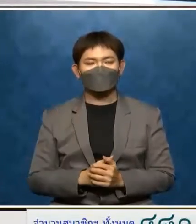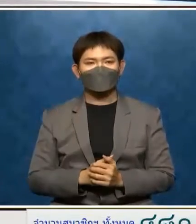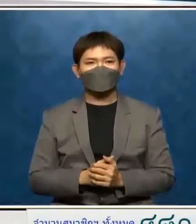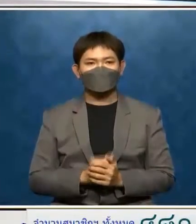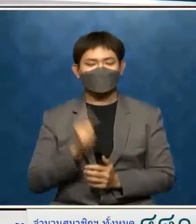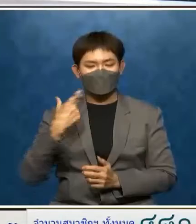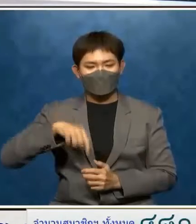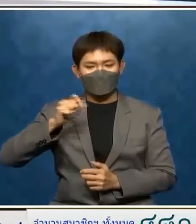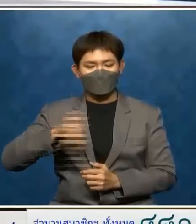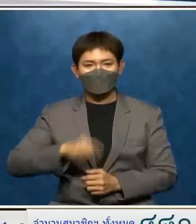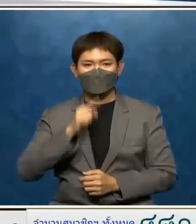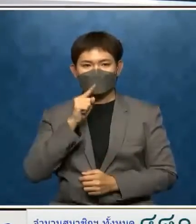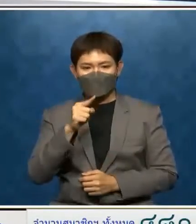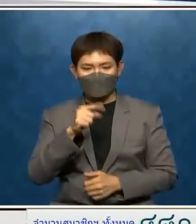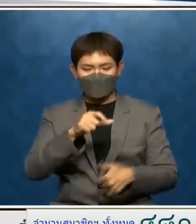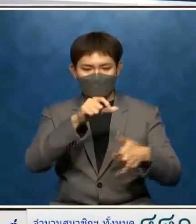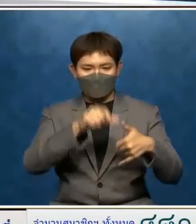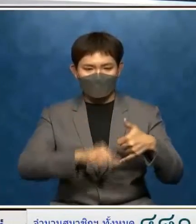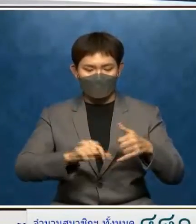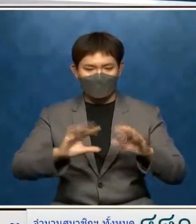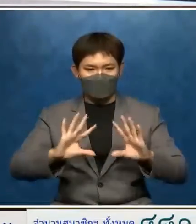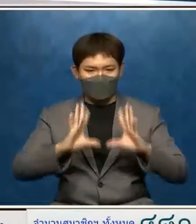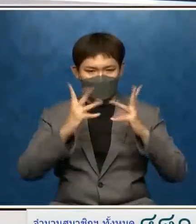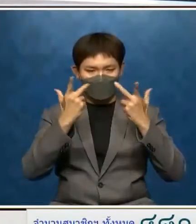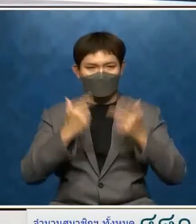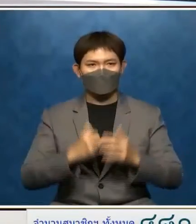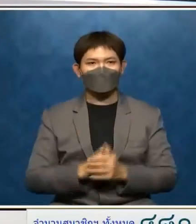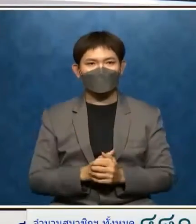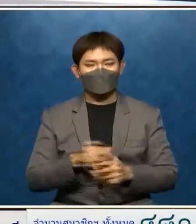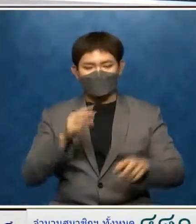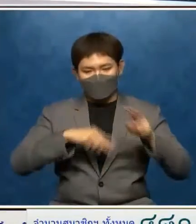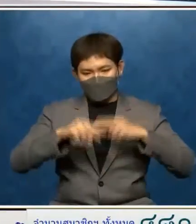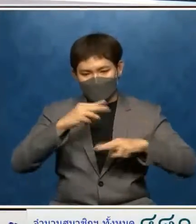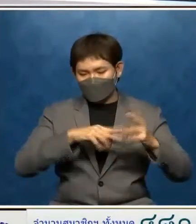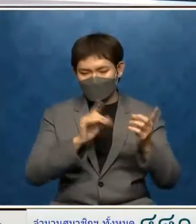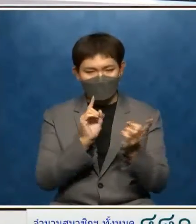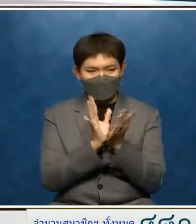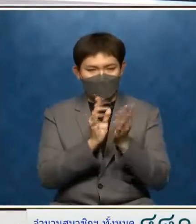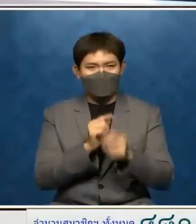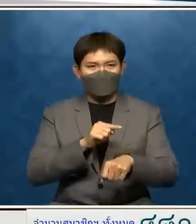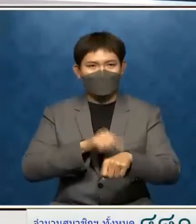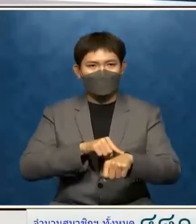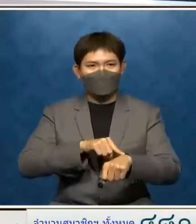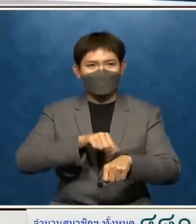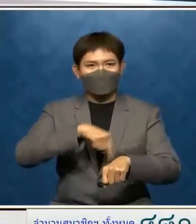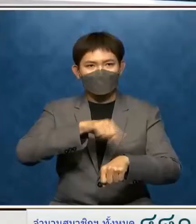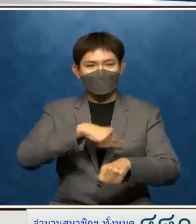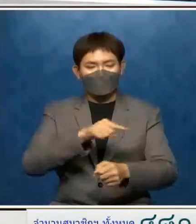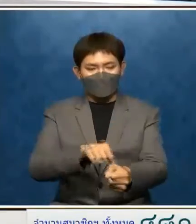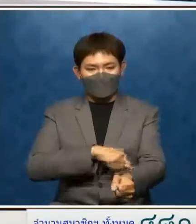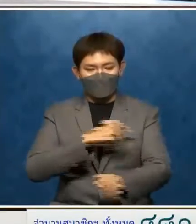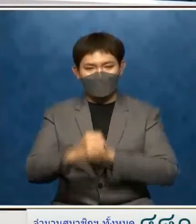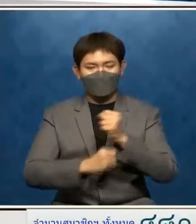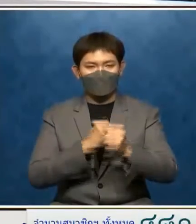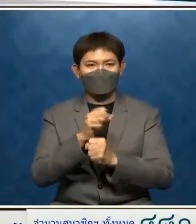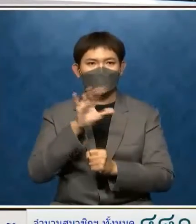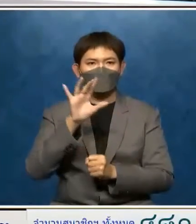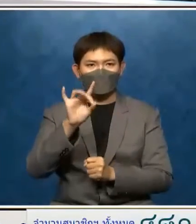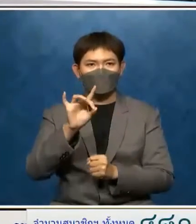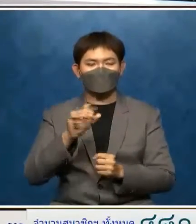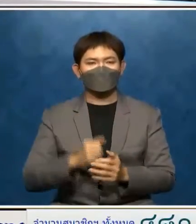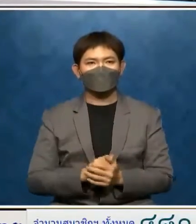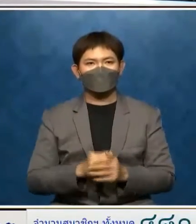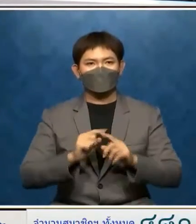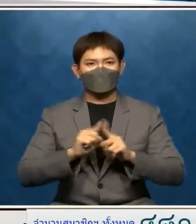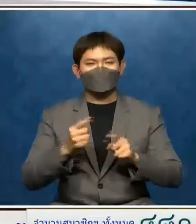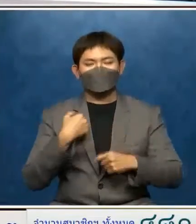สารมีคำสั่งเป็นบุตคล 30หายสาบศูนย์โยใช้เวลา 8 ปีค่ะแต่มีอีกหล